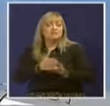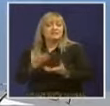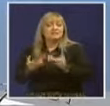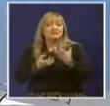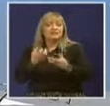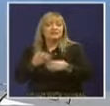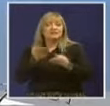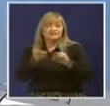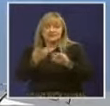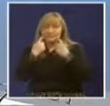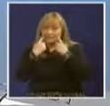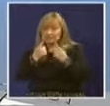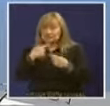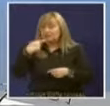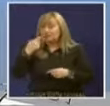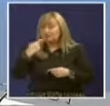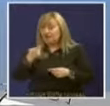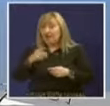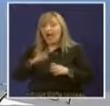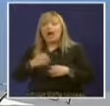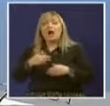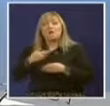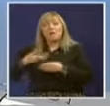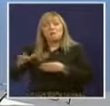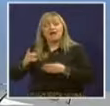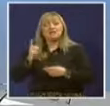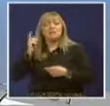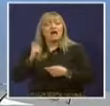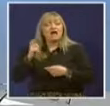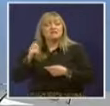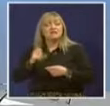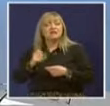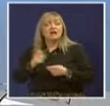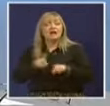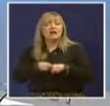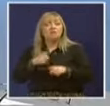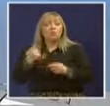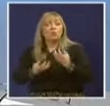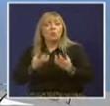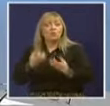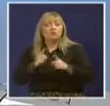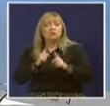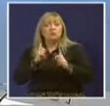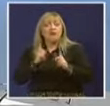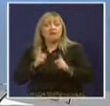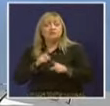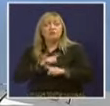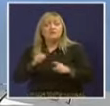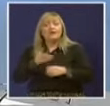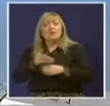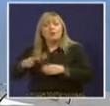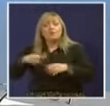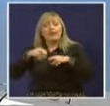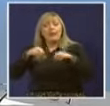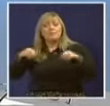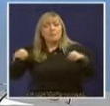вашите зрители да кажем, че ако изключиме гъста като гориво, която не отделя пепел, всяка вид друга субстанция, която се изгаря,